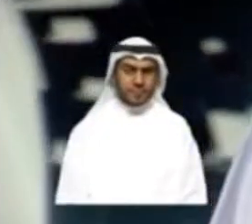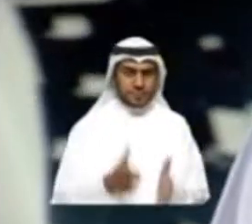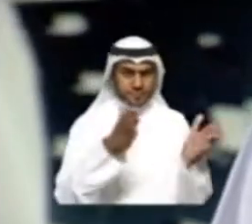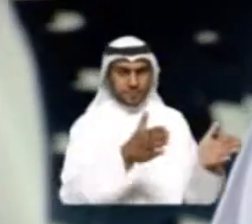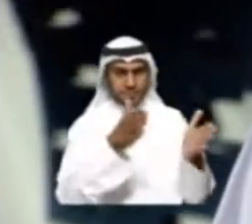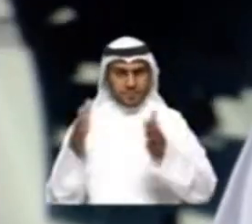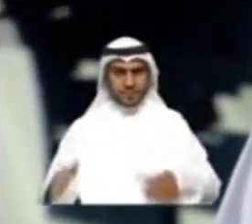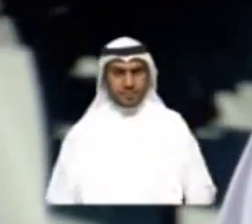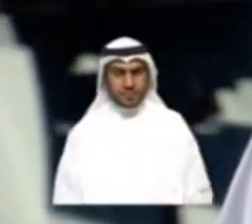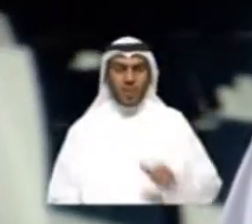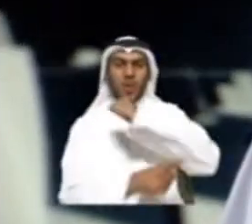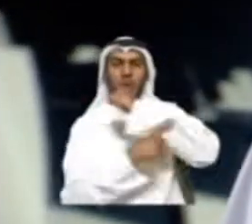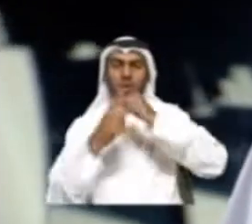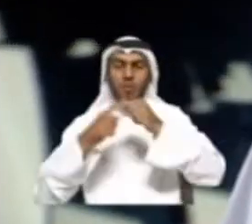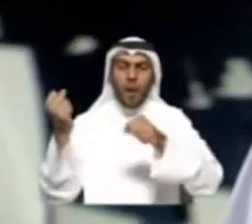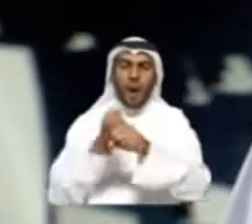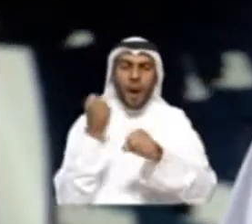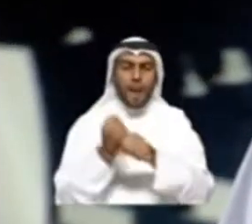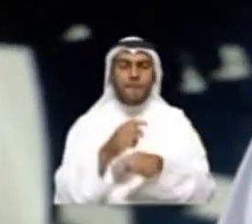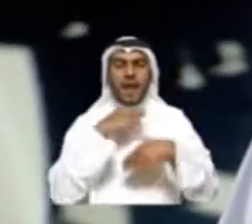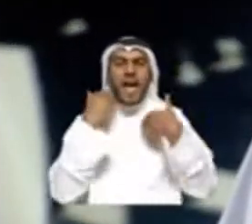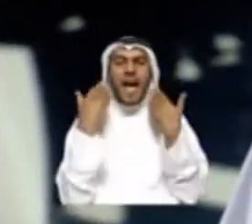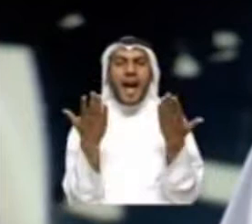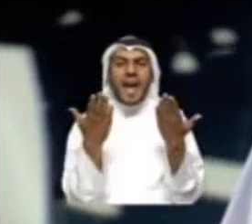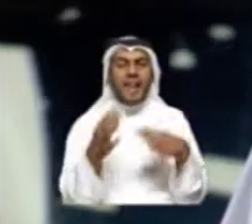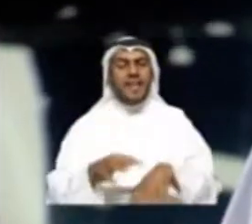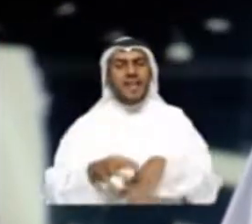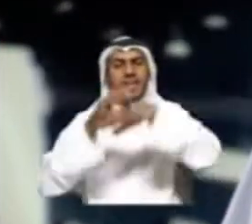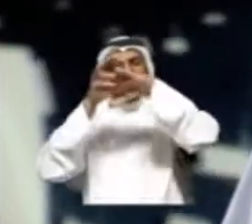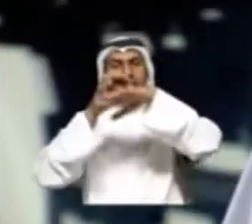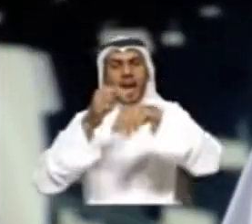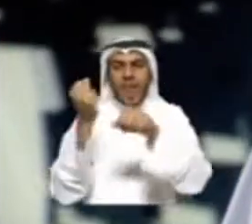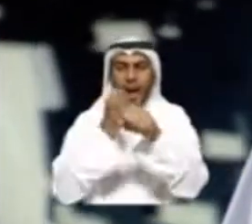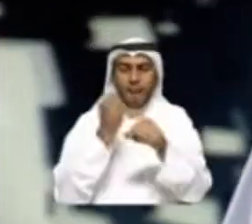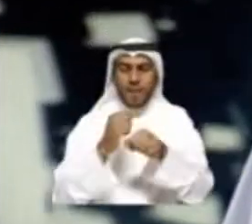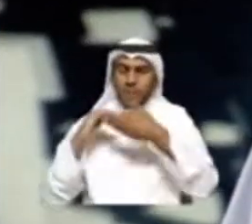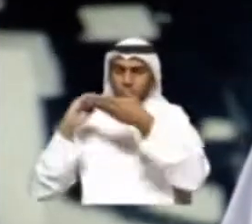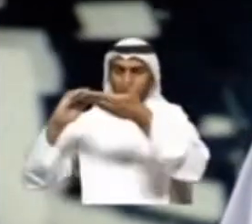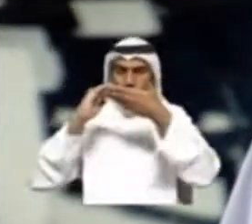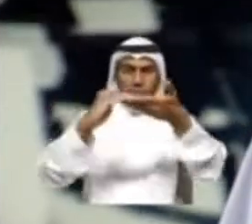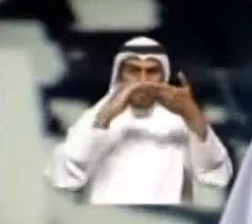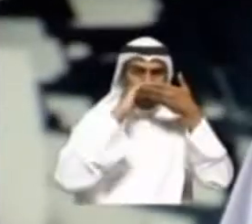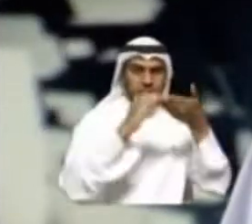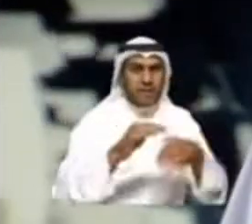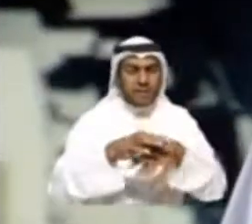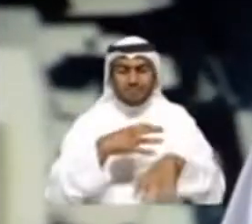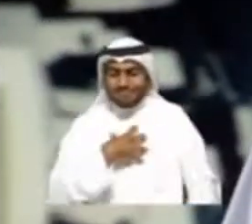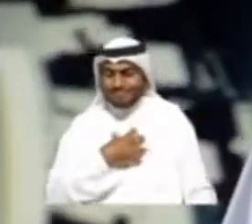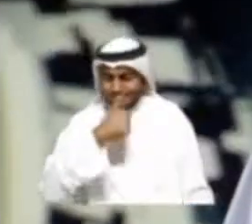أسبوع حافل بالأعمال الخيرية الكويتية تأتي من منطلق إنساني يهدف إلى تخفيف العبء عن